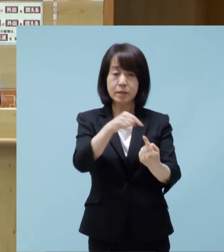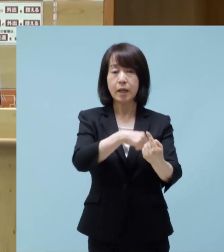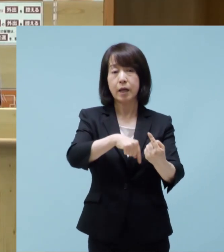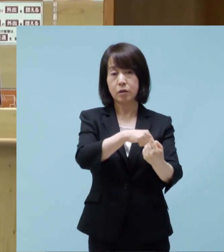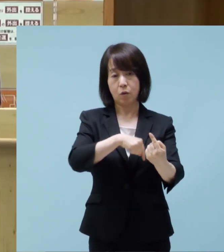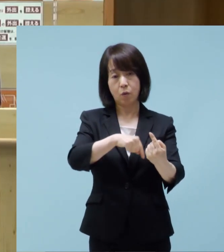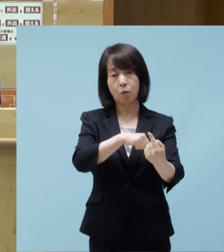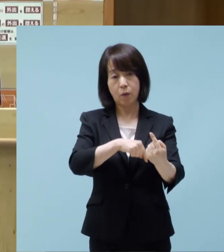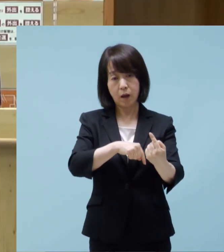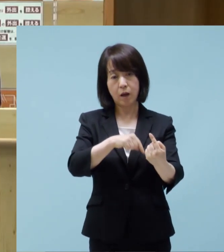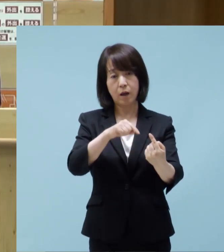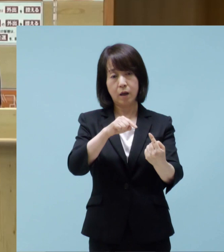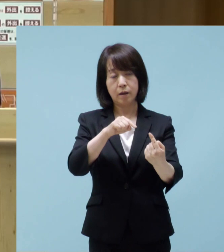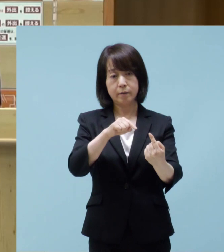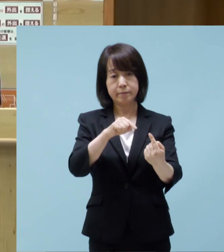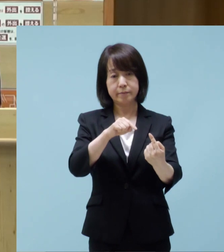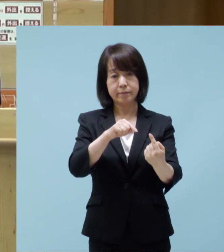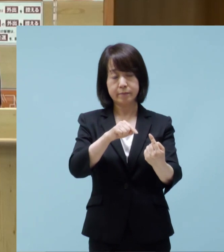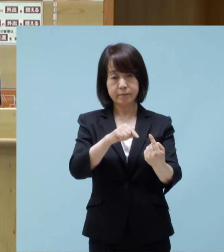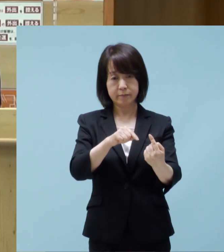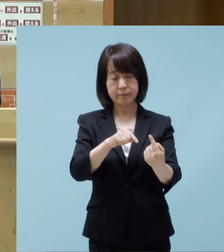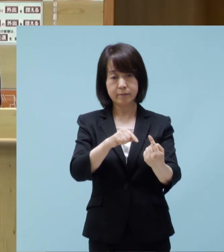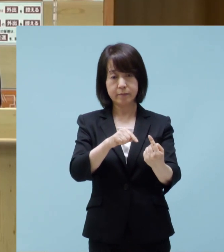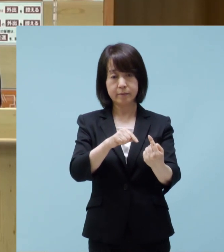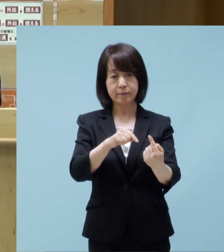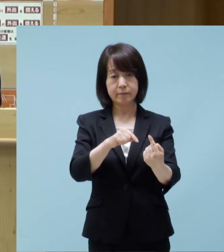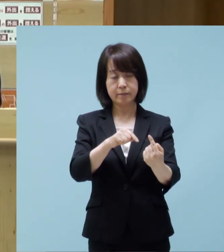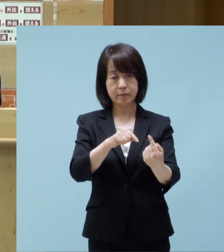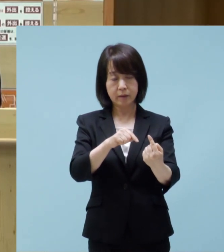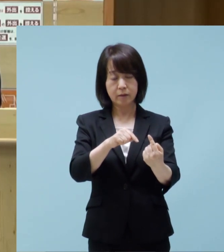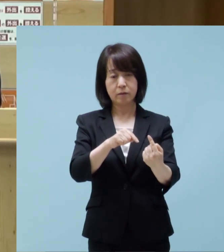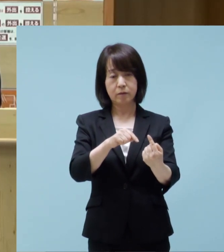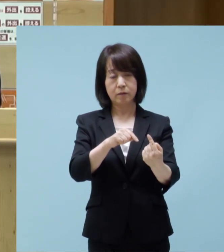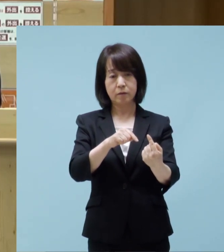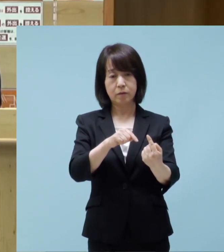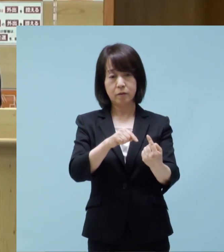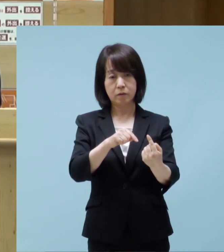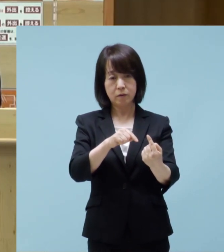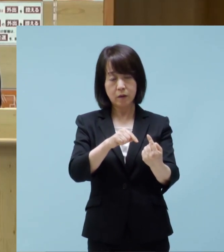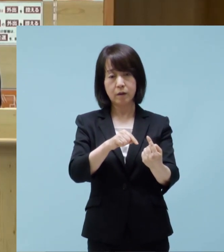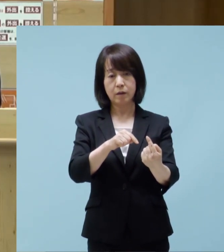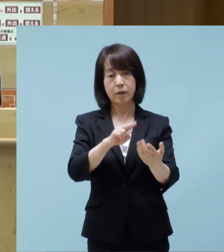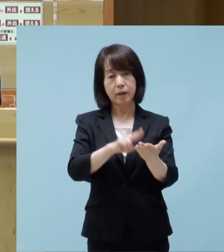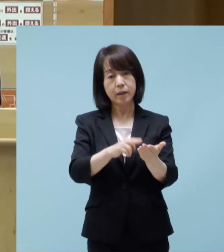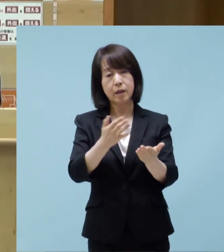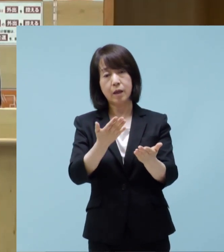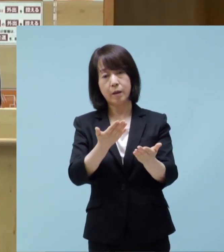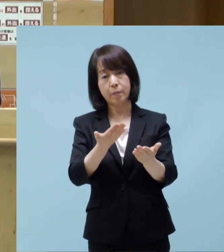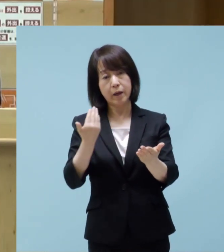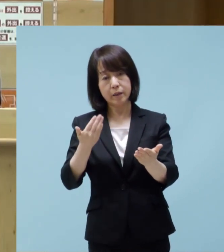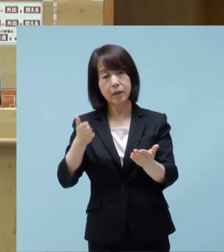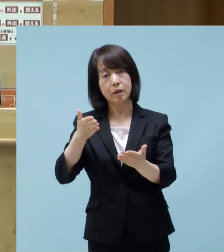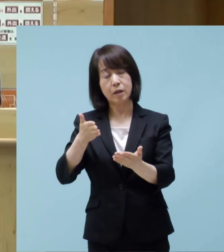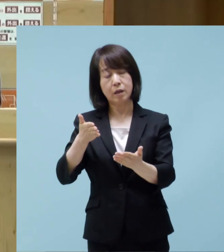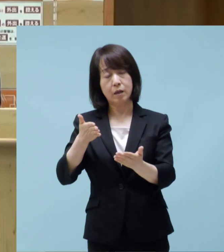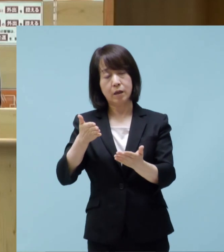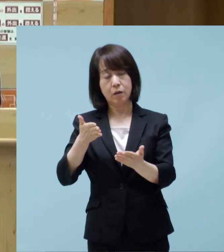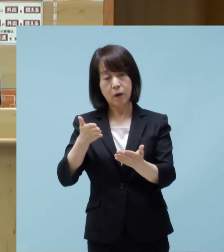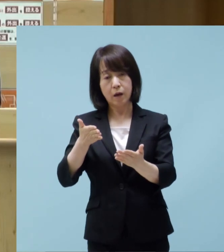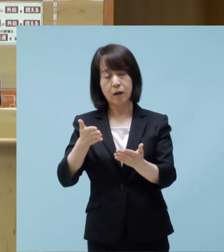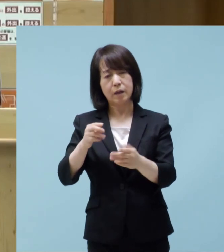った状況の中でお話をさせていただいてまいりましたので、まあ、一部報道などでですね、少し